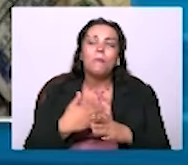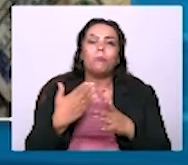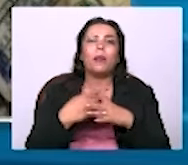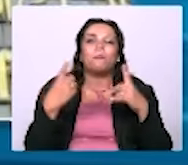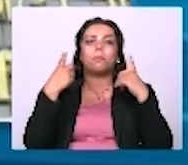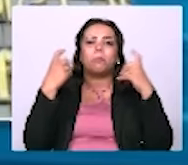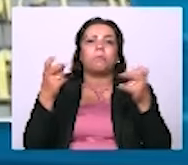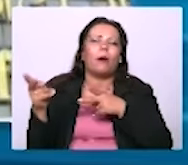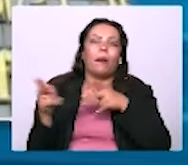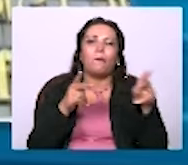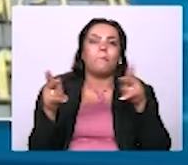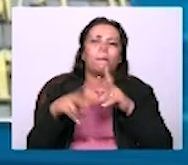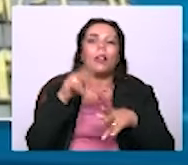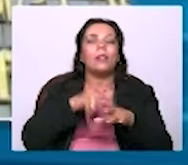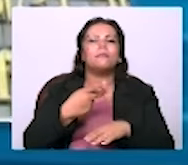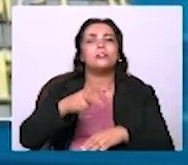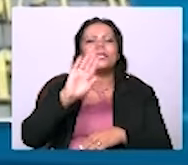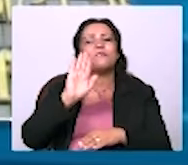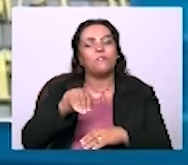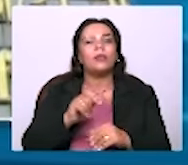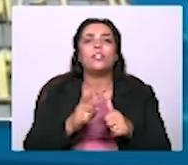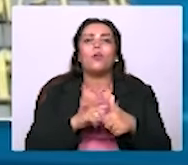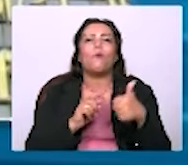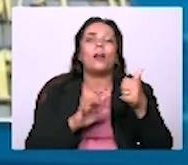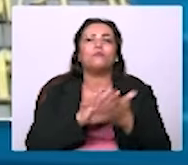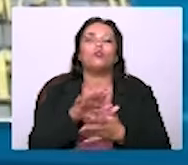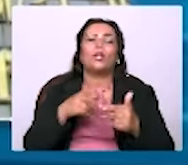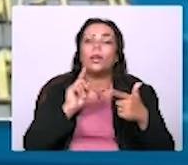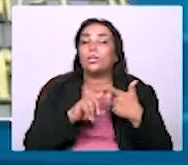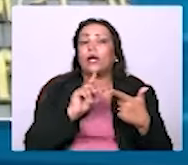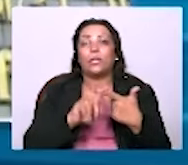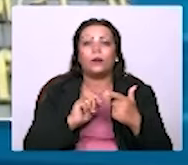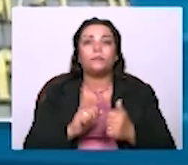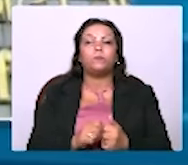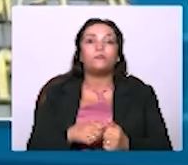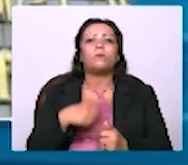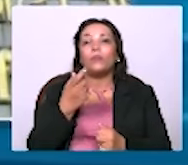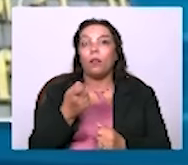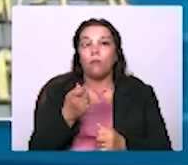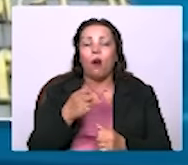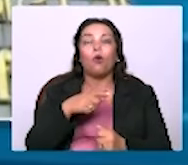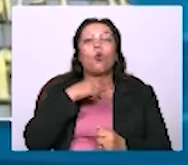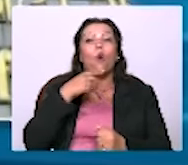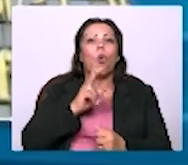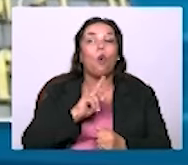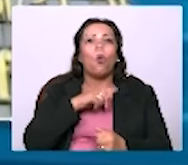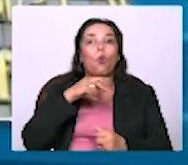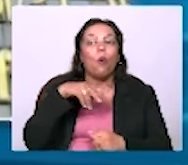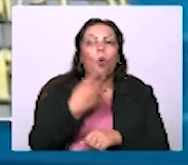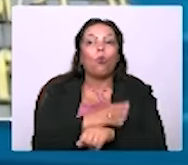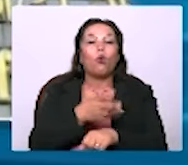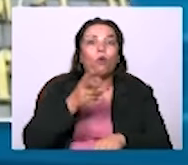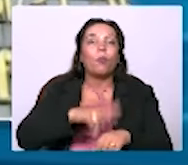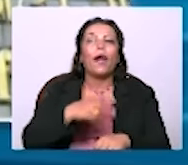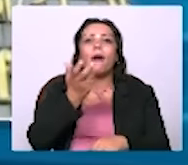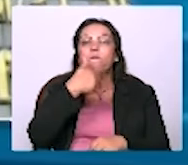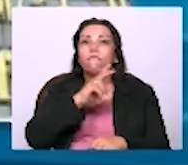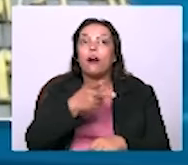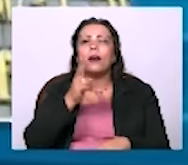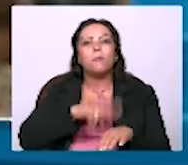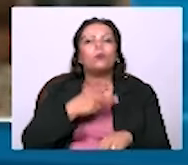النقل هتزيد دي واحده من الاشكاليات النقطه الثانيه اسعار الخضار والفاكهه متوقع